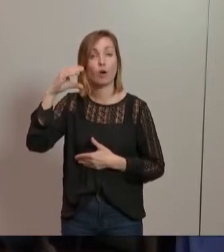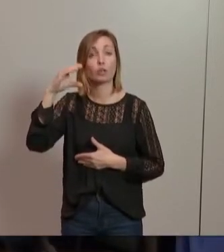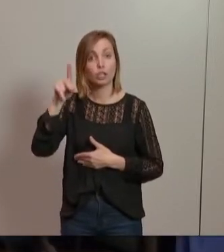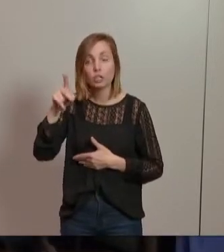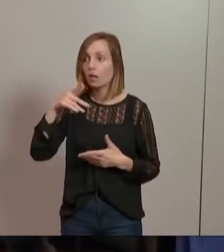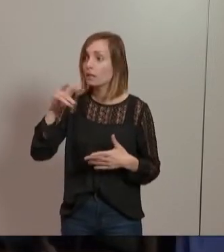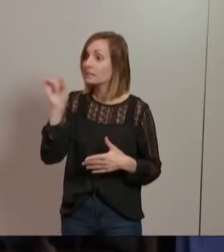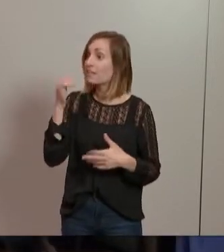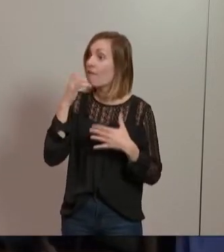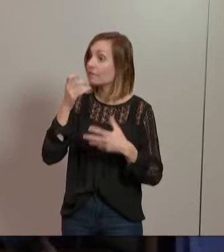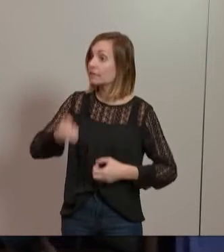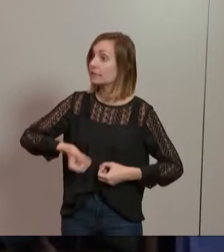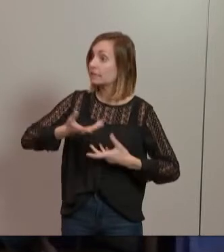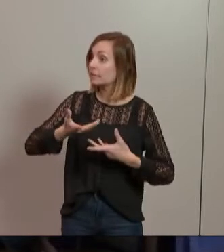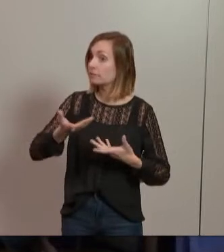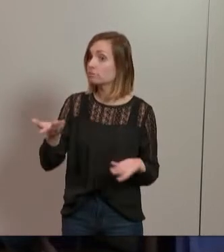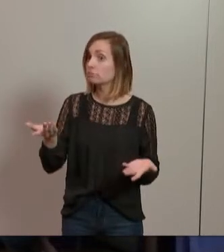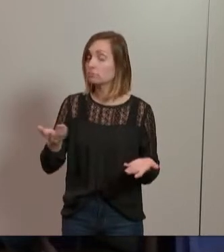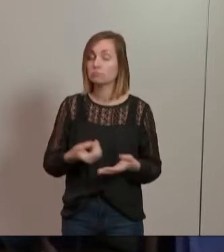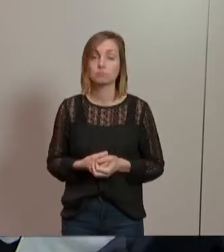une intervention sur cette délibération ?